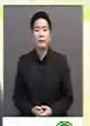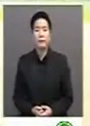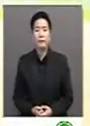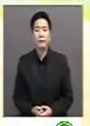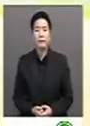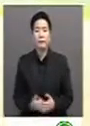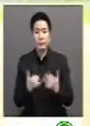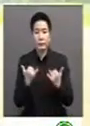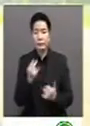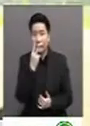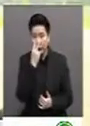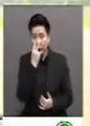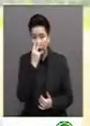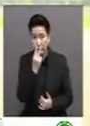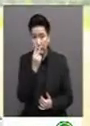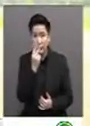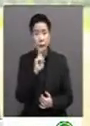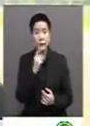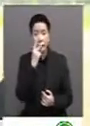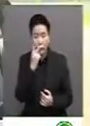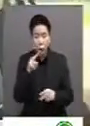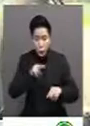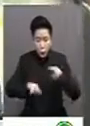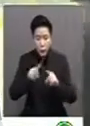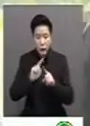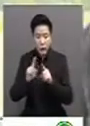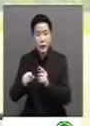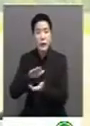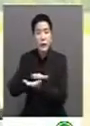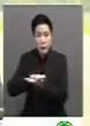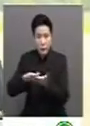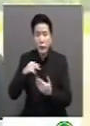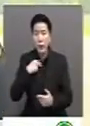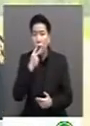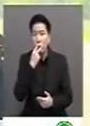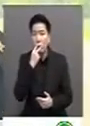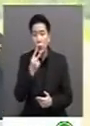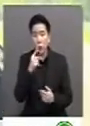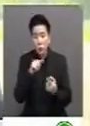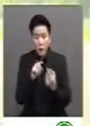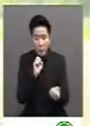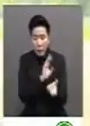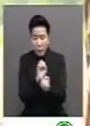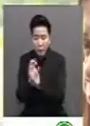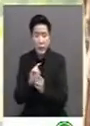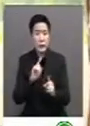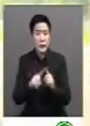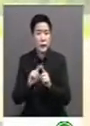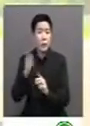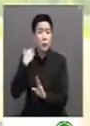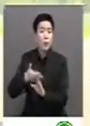ตรงนี้ก็ดูจากคือในการดูแลความเรียบร้อยเนี่ยเราก็ดูแลตามภัยคุกคามนะครับซึ่งก่อนห